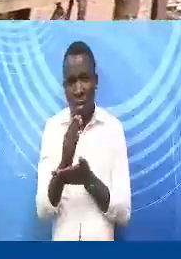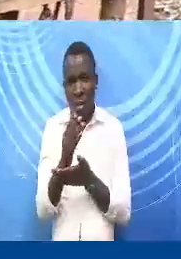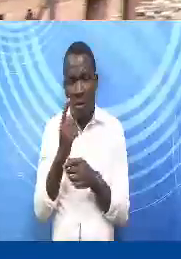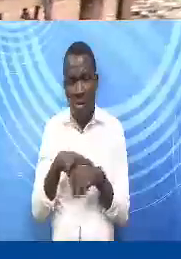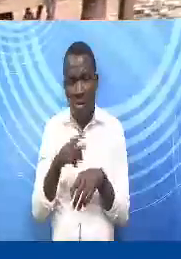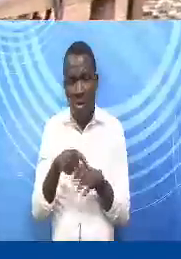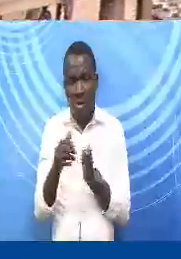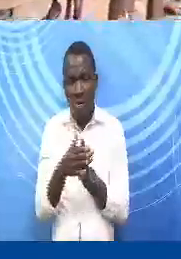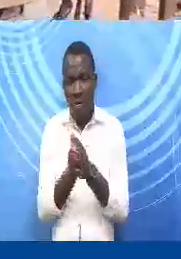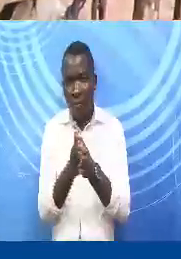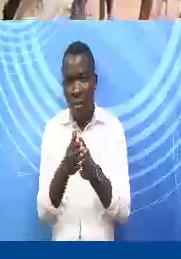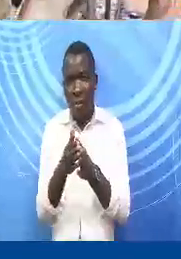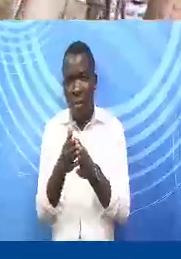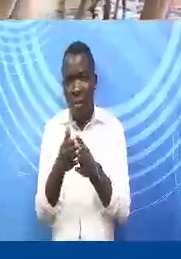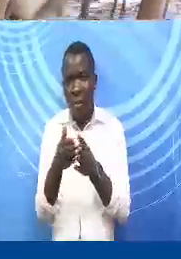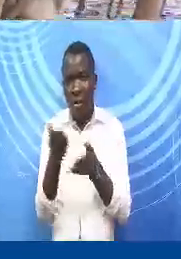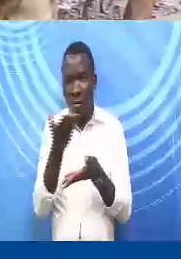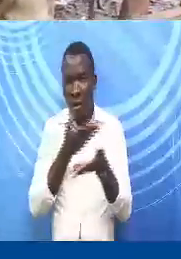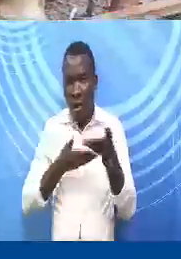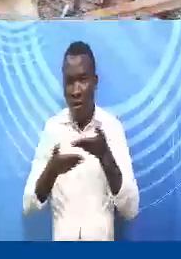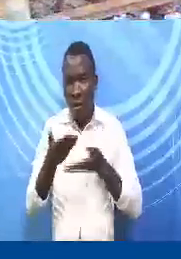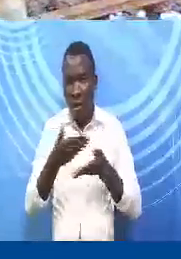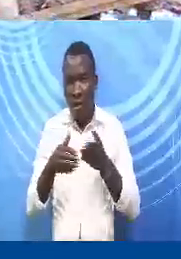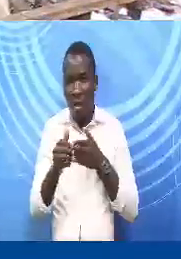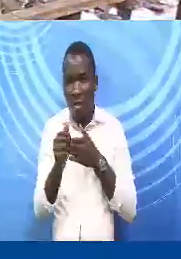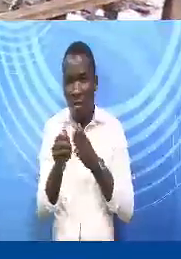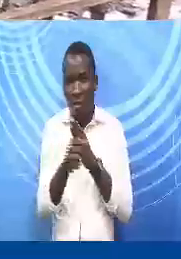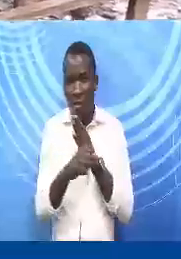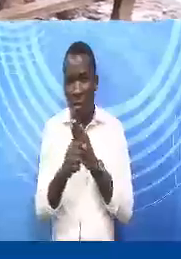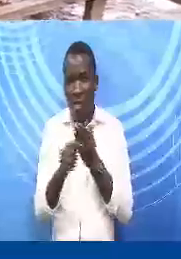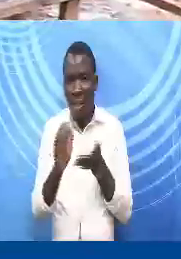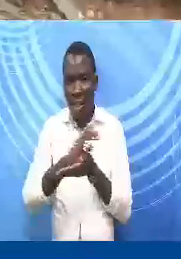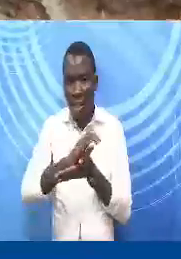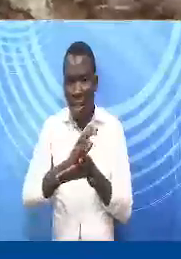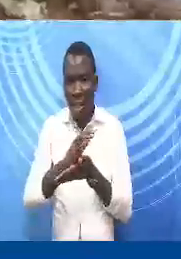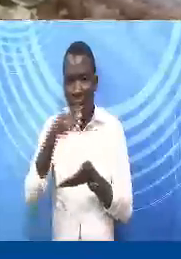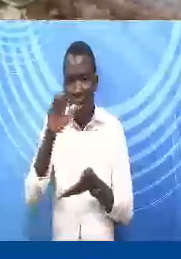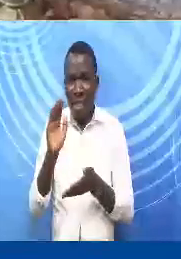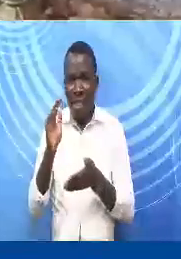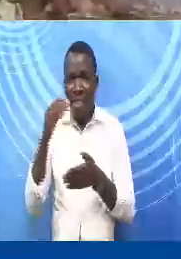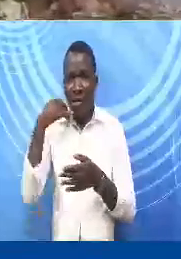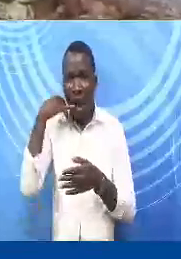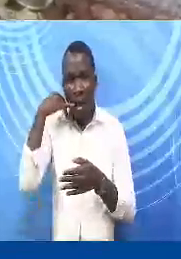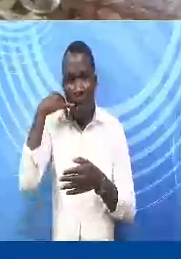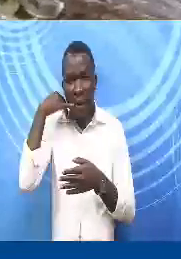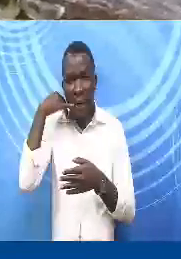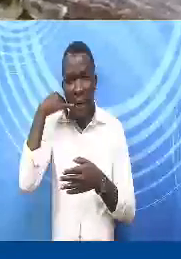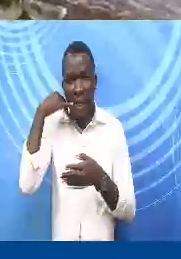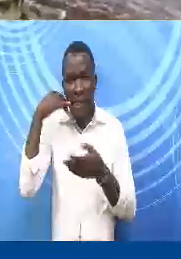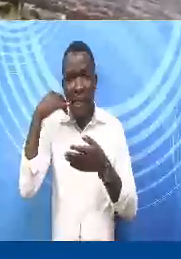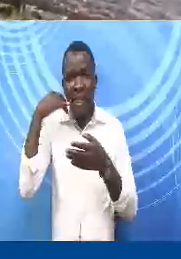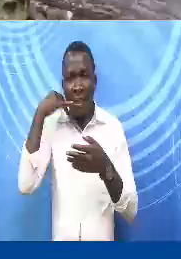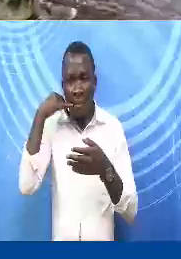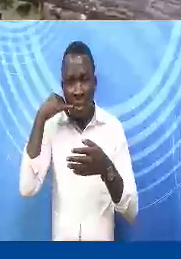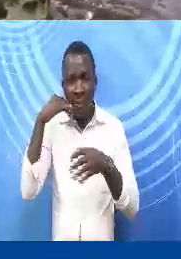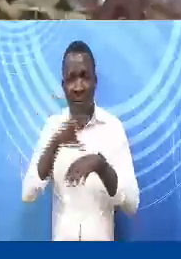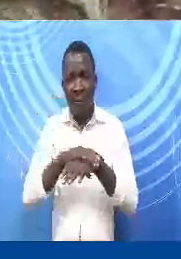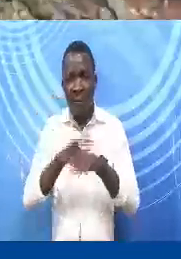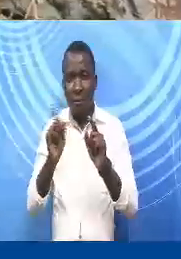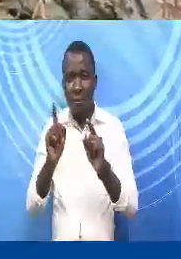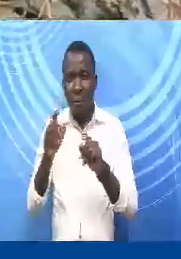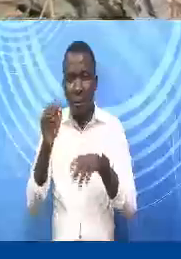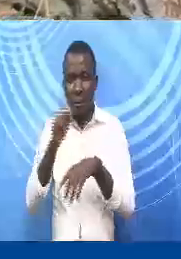kuvugana n'ubuyobozi bw'umurenge wa Gatsata inshuro zose twahamagaye umunyamabanga nshingwabikorwa telefone ye ntiyabashije kutwitaba tunamuhaye